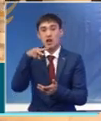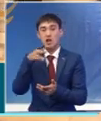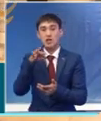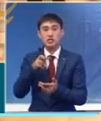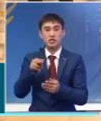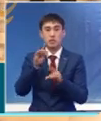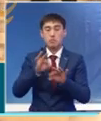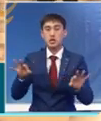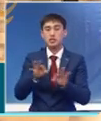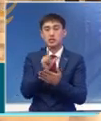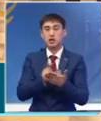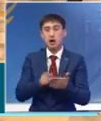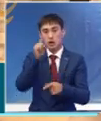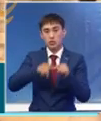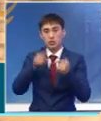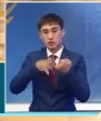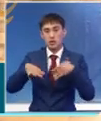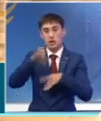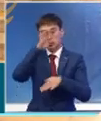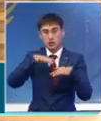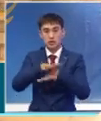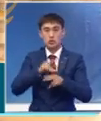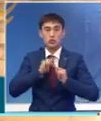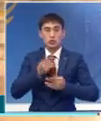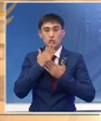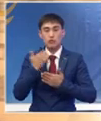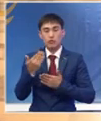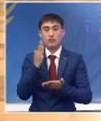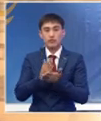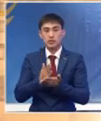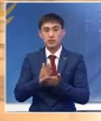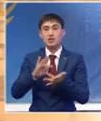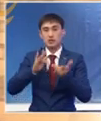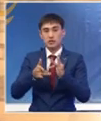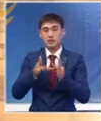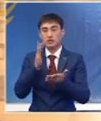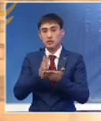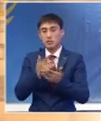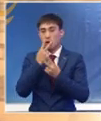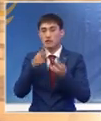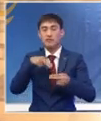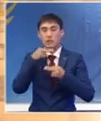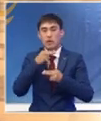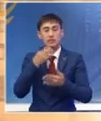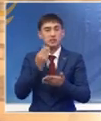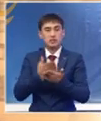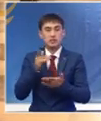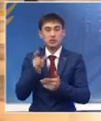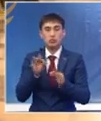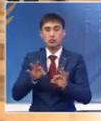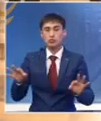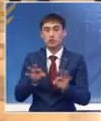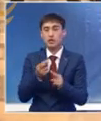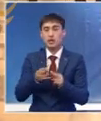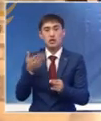о родной земле, о стране. Он очень трудолюбив. Многие его работы сейчас имеются в интернете и представлены вниманию истинных ценителей музыки.